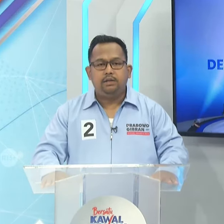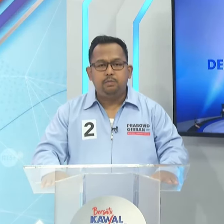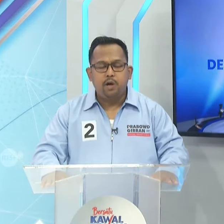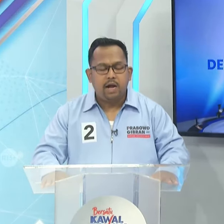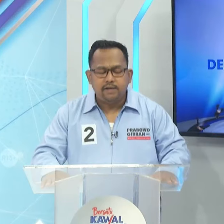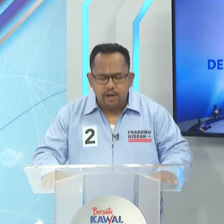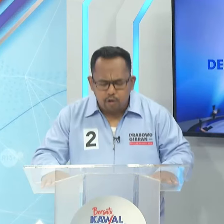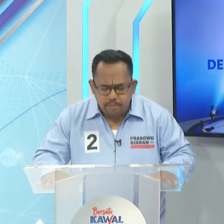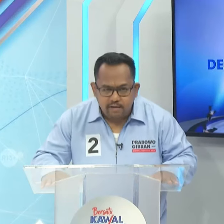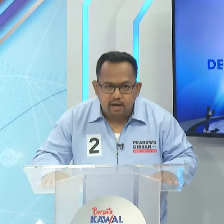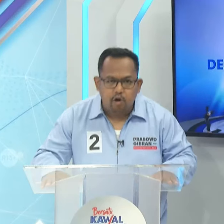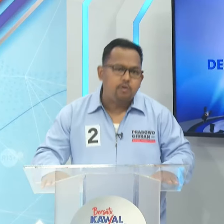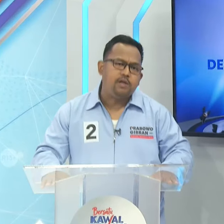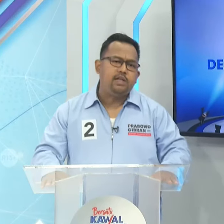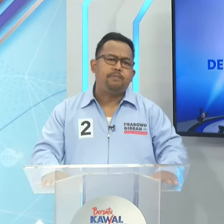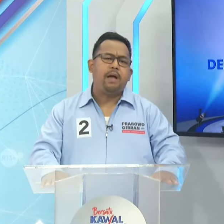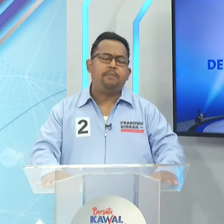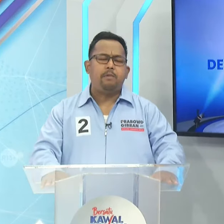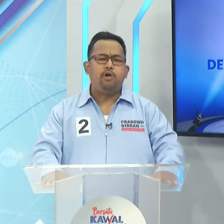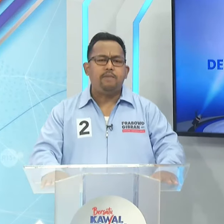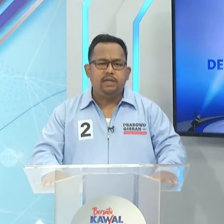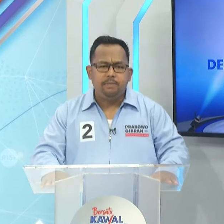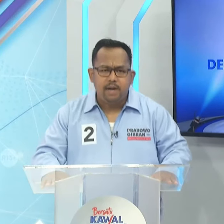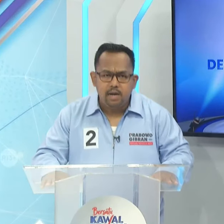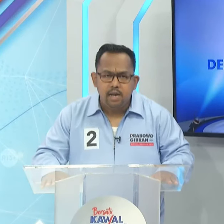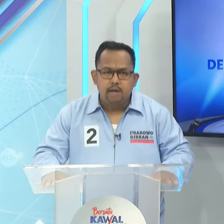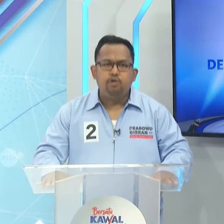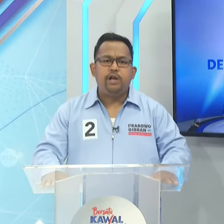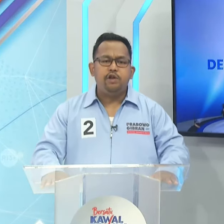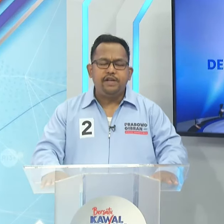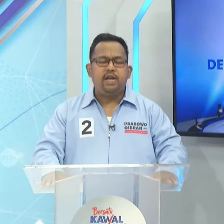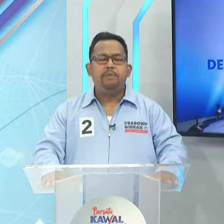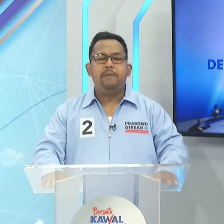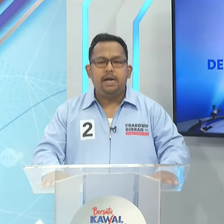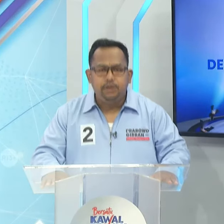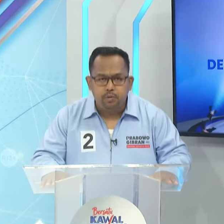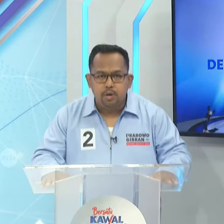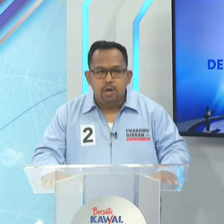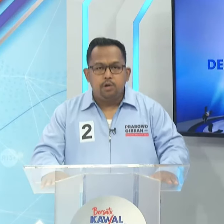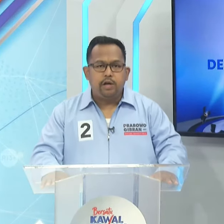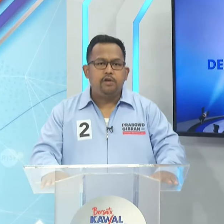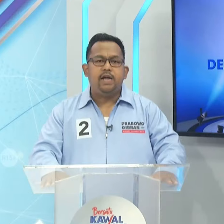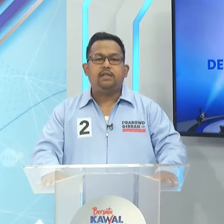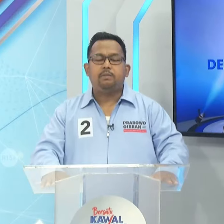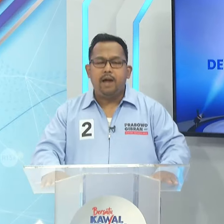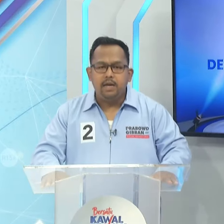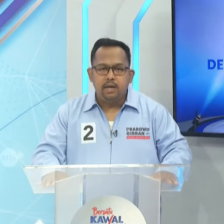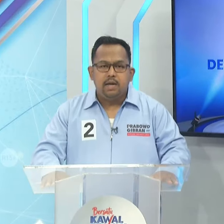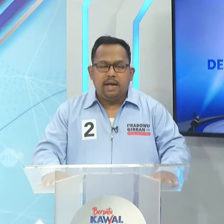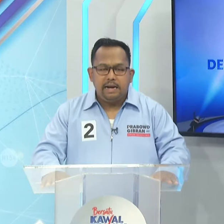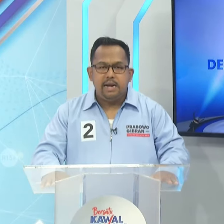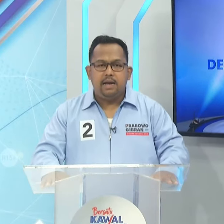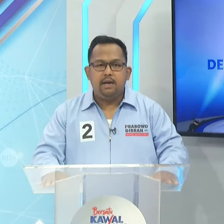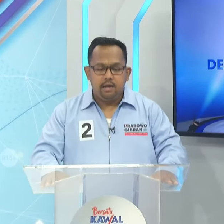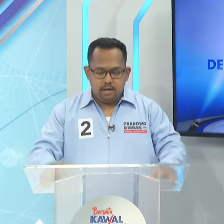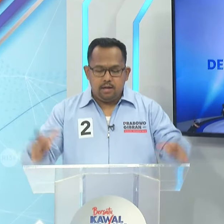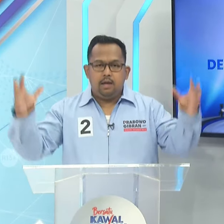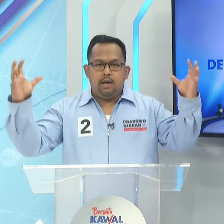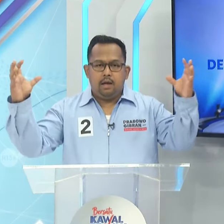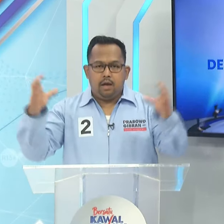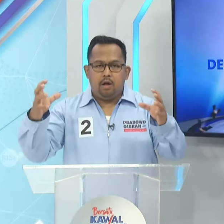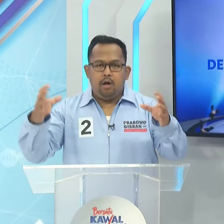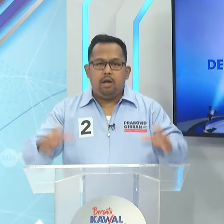artinya sebuah gagasan yang luar biasa kolaborasi antar Pak Prabowo dan pas Gibran untuk Indonesia yang lebih maju untuk Indonesia yang terbaik